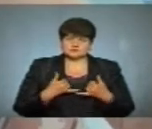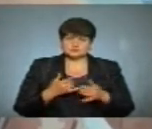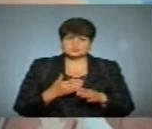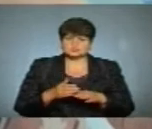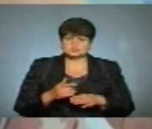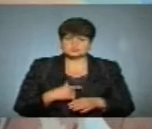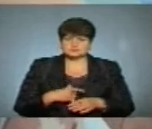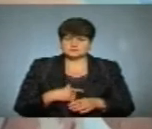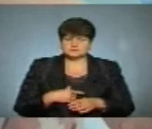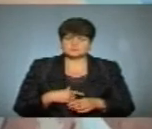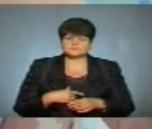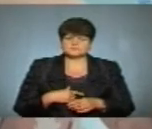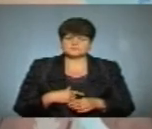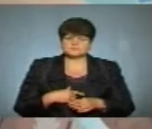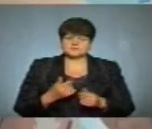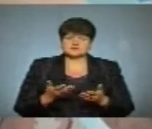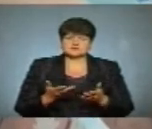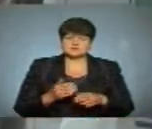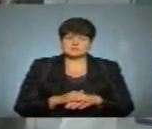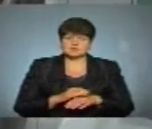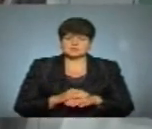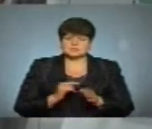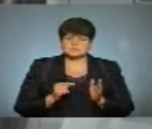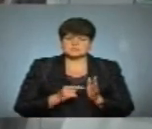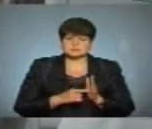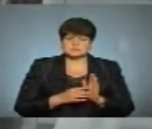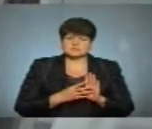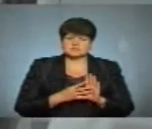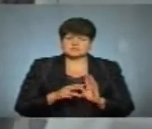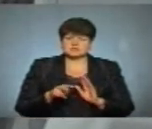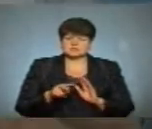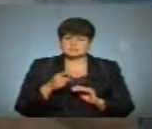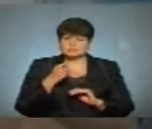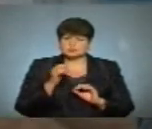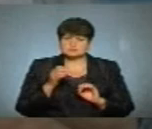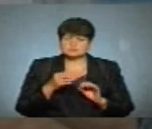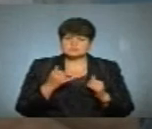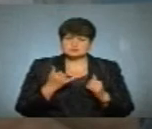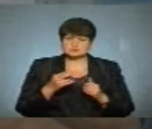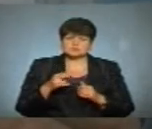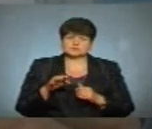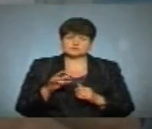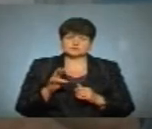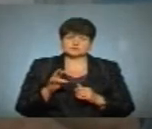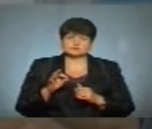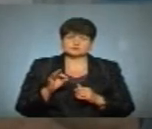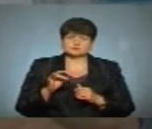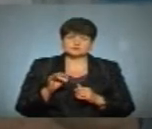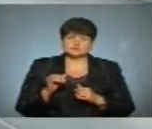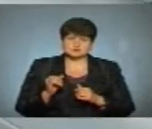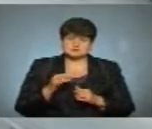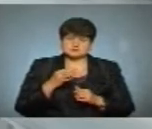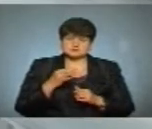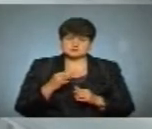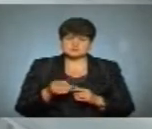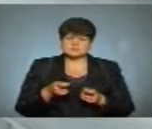себе для якихось благих цілей. 9 літрів крові здали сьогодні донори, розповіла завідувачка відділу заготівлі